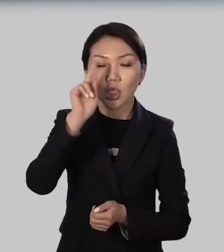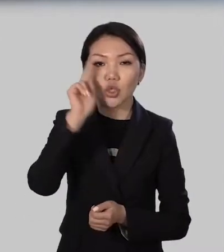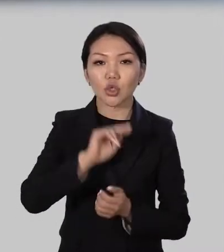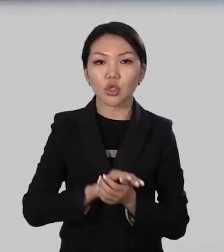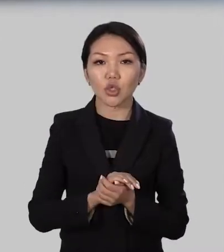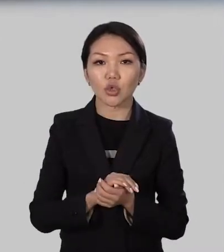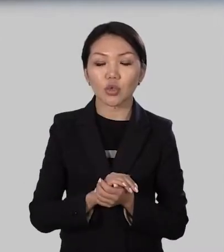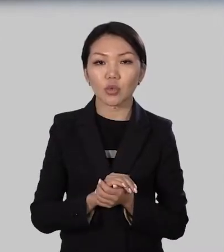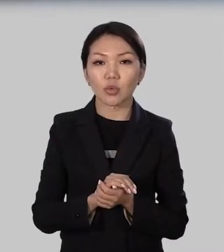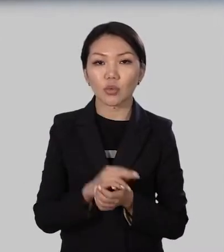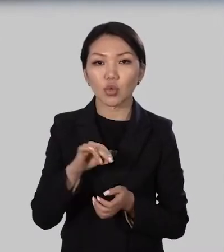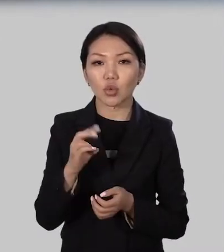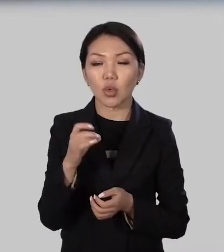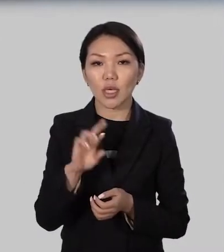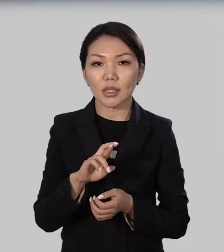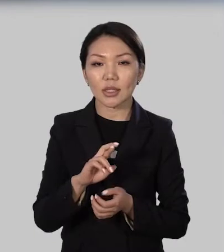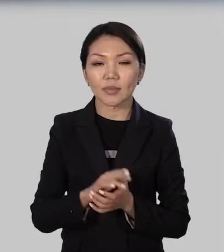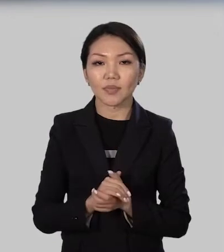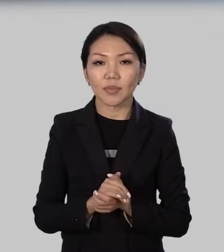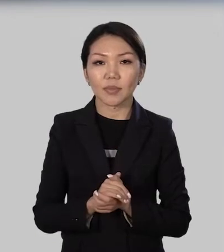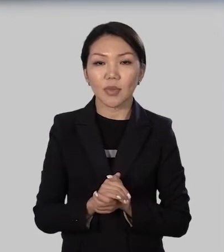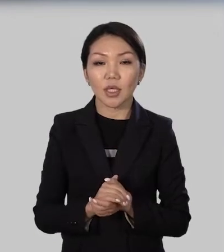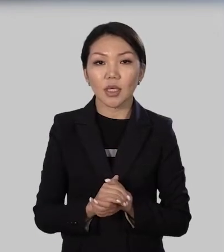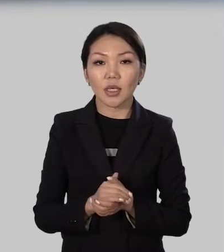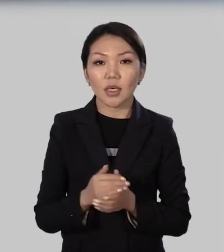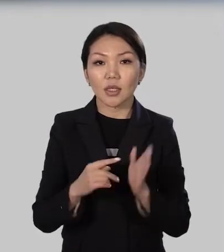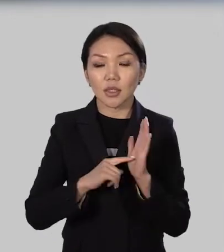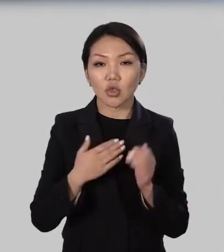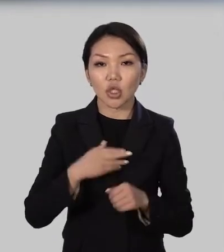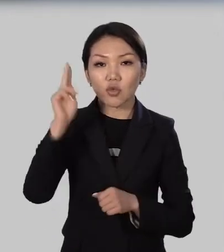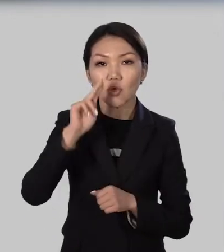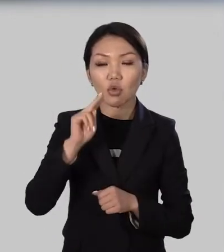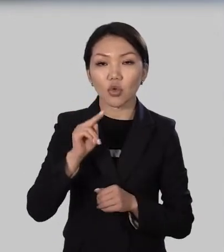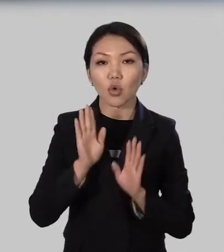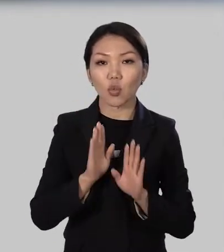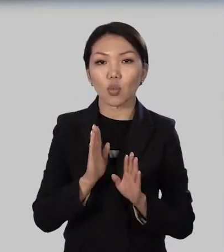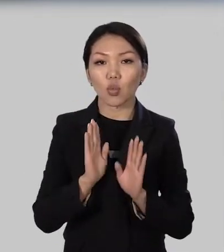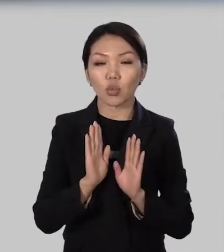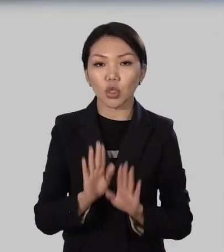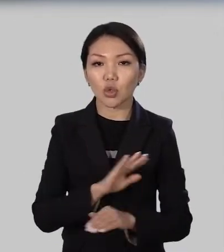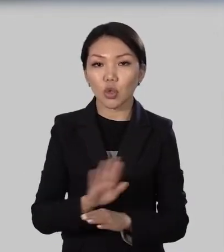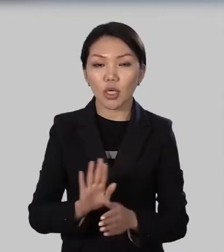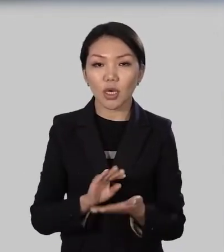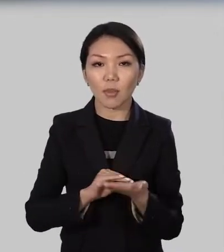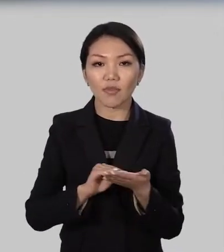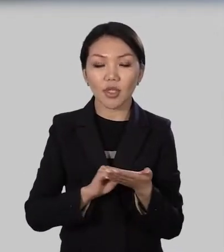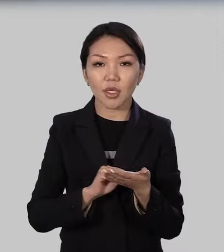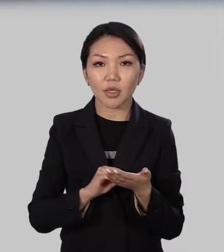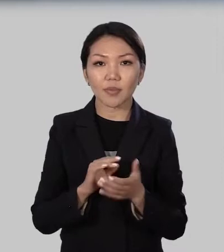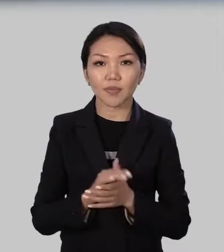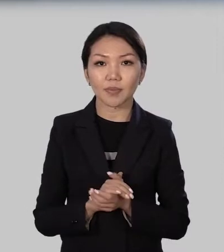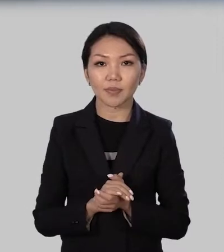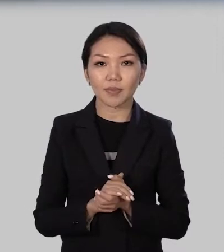в сложноподчиненном предложении. Целью нашего урока станет не только повторение уже известных нам случаев